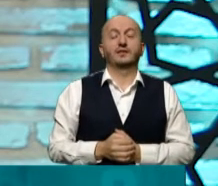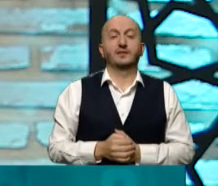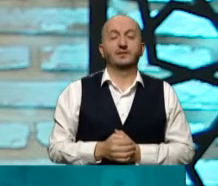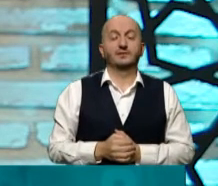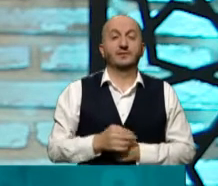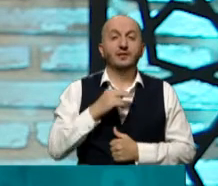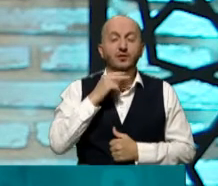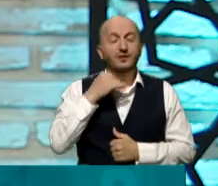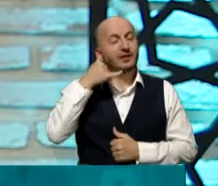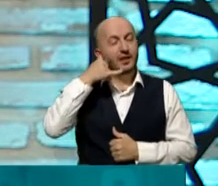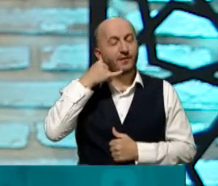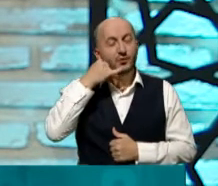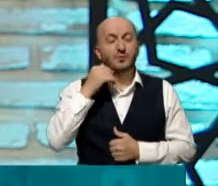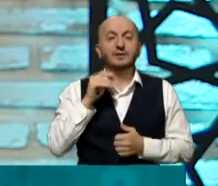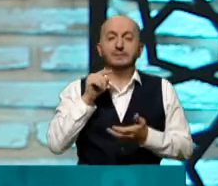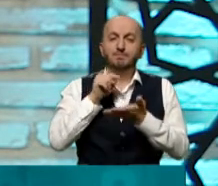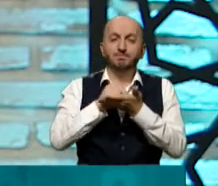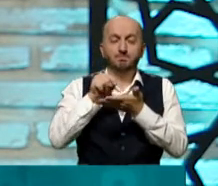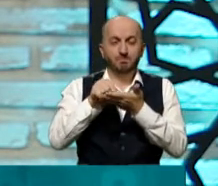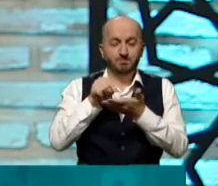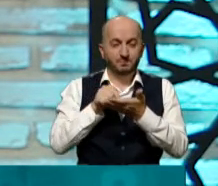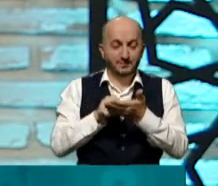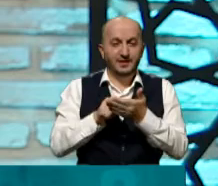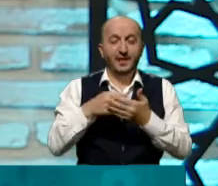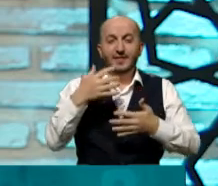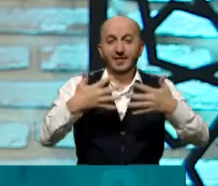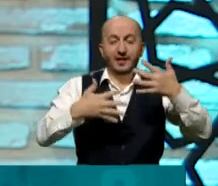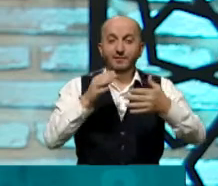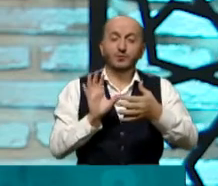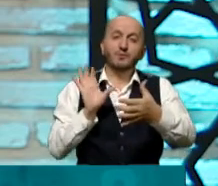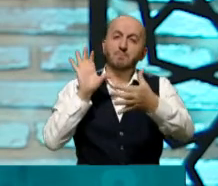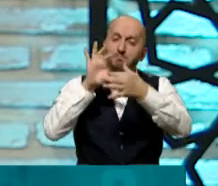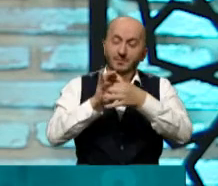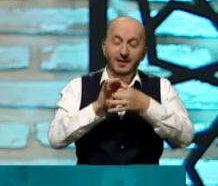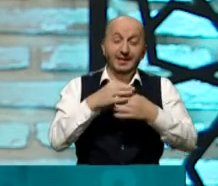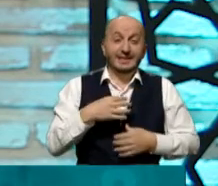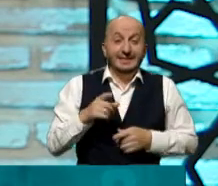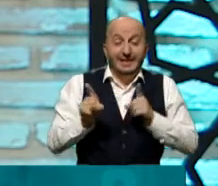294-4-294 nolu telefon numarasını tuşlayarak Diyanet Televizyonu'na ulaşmak. Diyanete